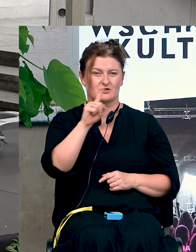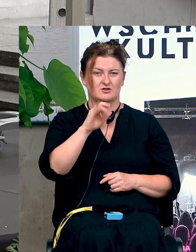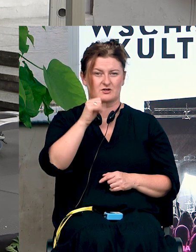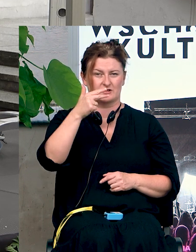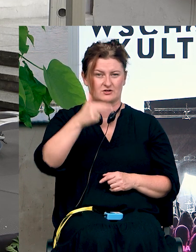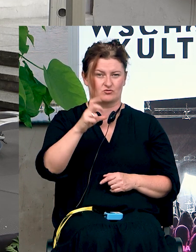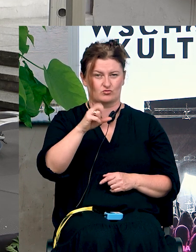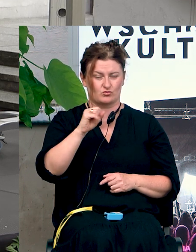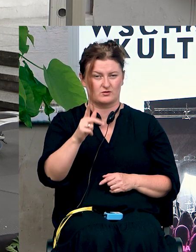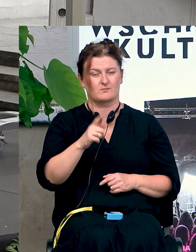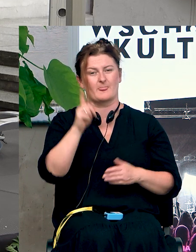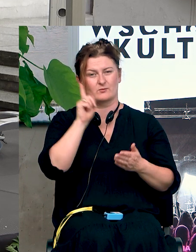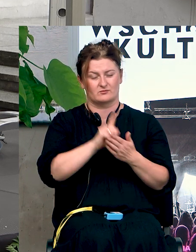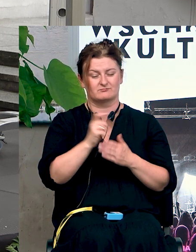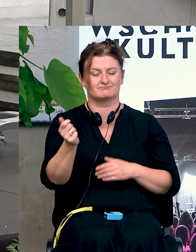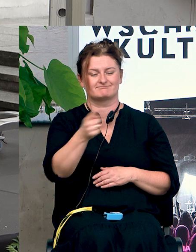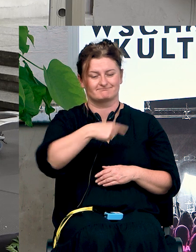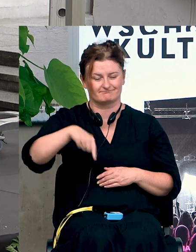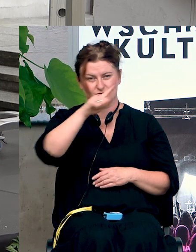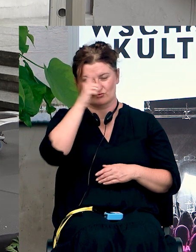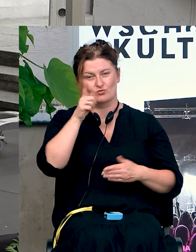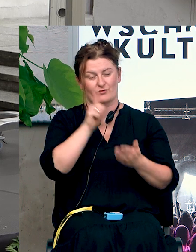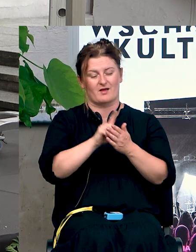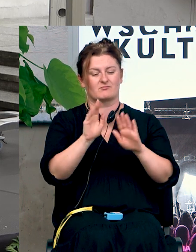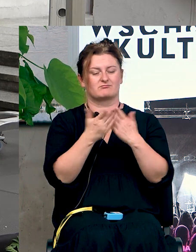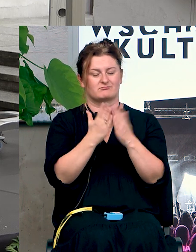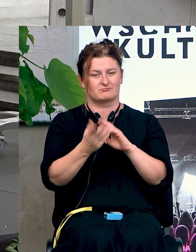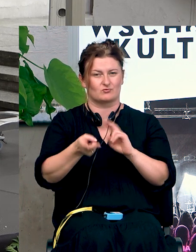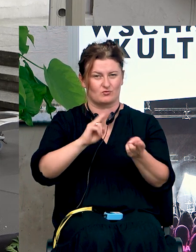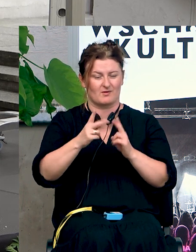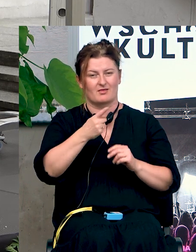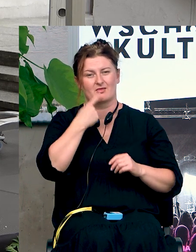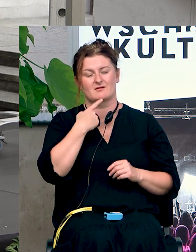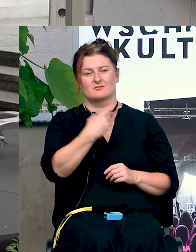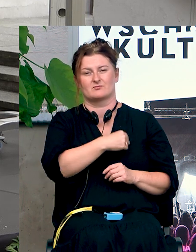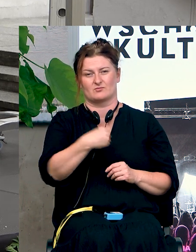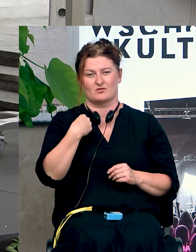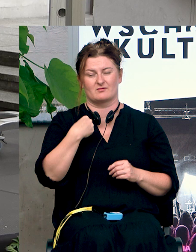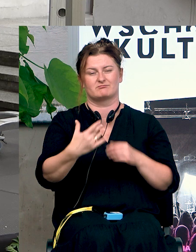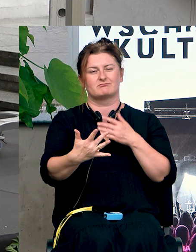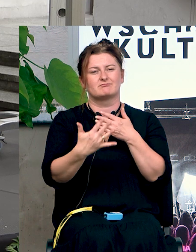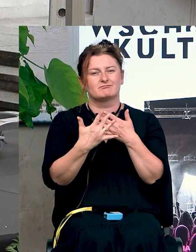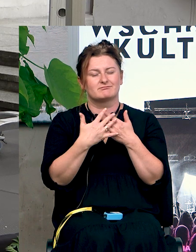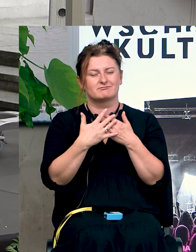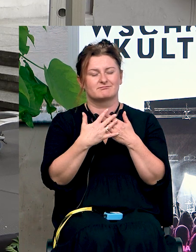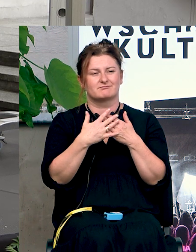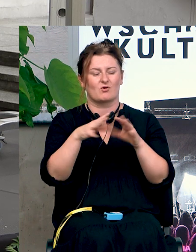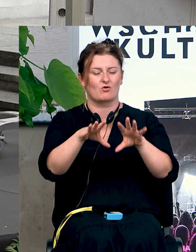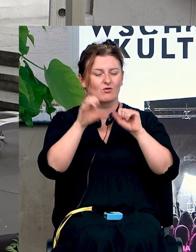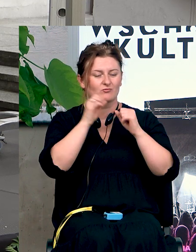Zińczuk. Udaje nam się te literatury przekładać na język polski i przybliżać